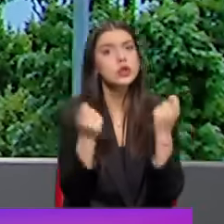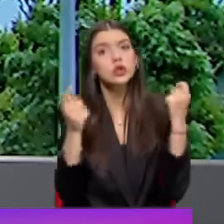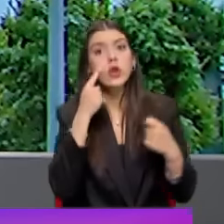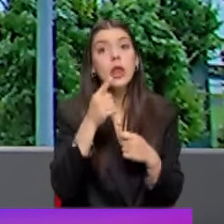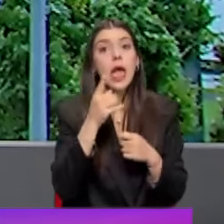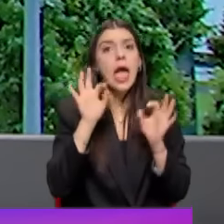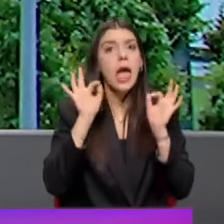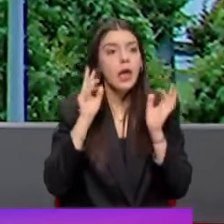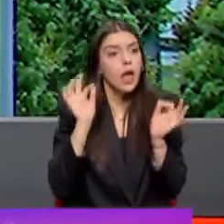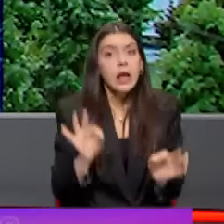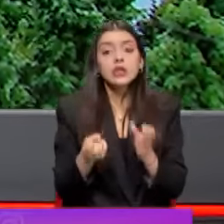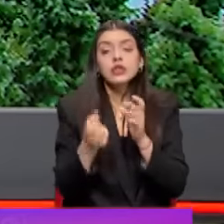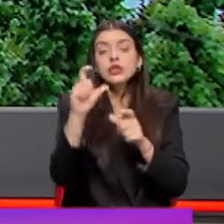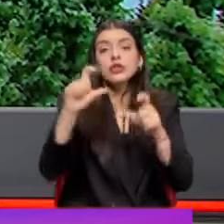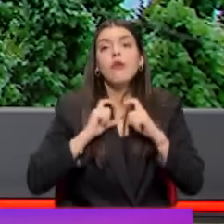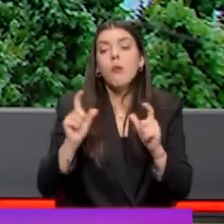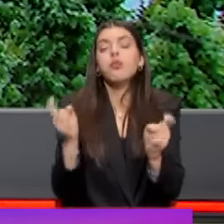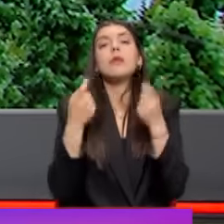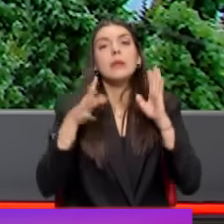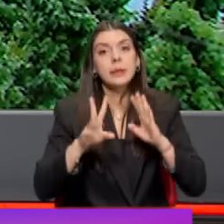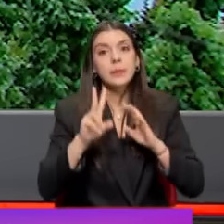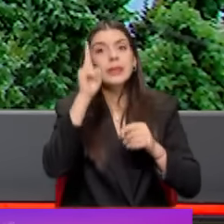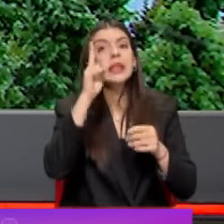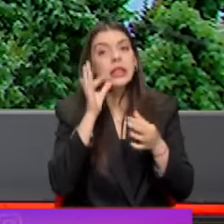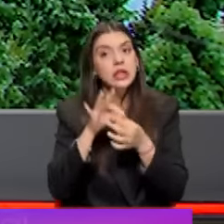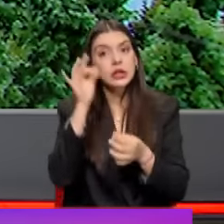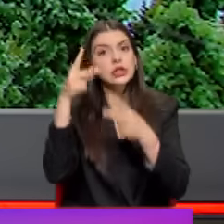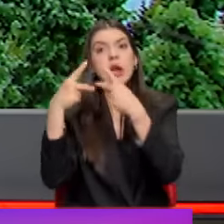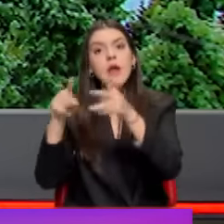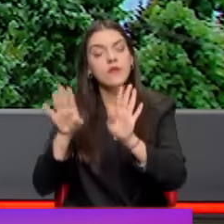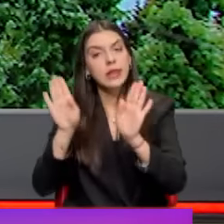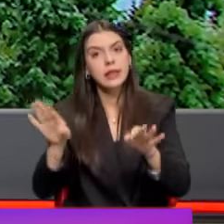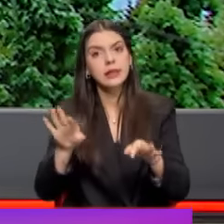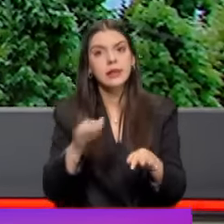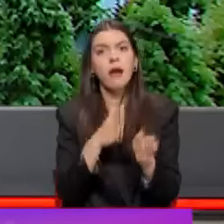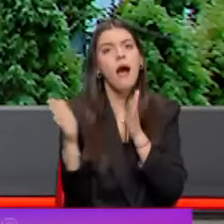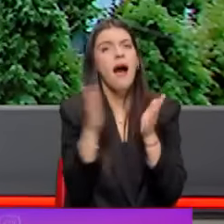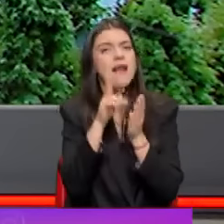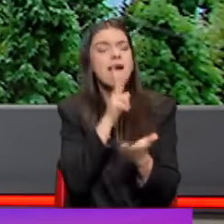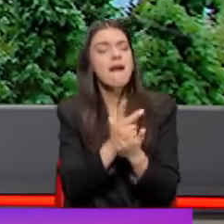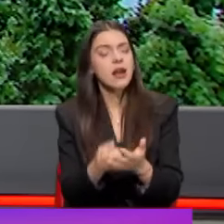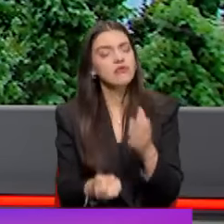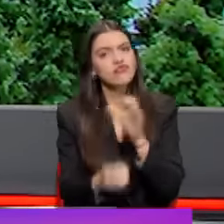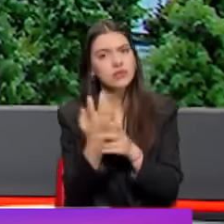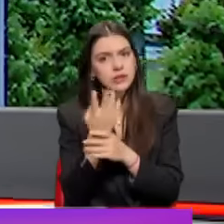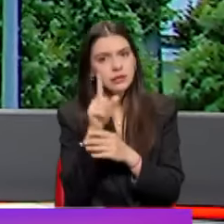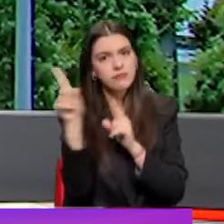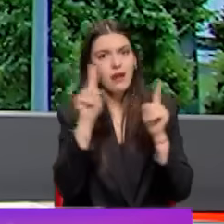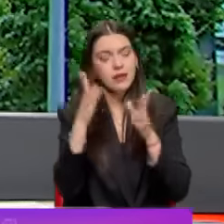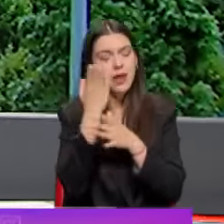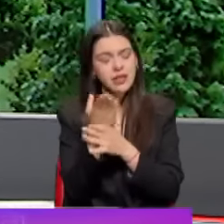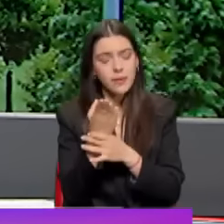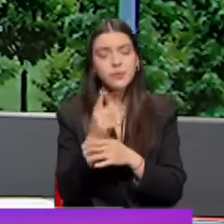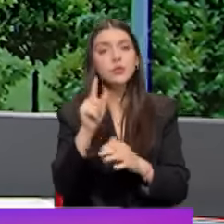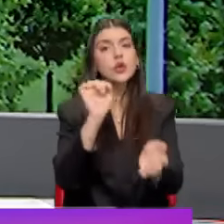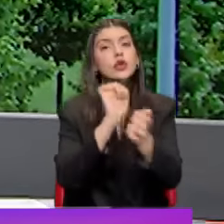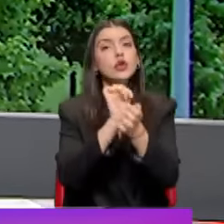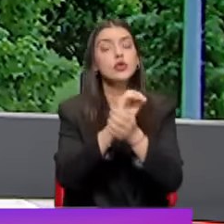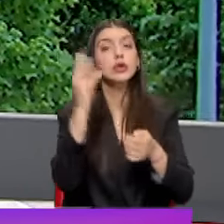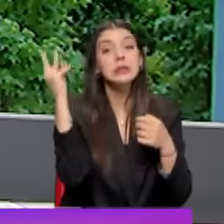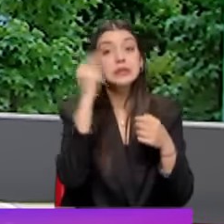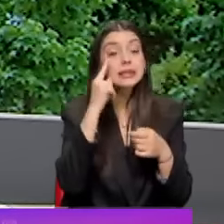bulunabilmiş değil iki sanık tahliye edildi bu davada Ara karar çıktı ve böylece tutuklu sayısı 18'e